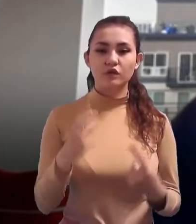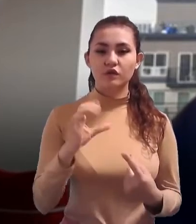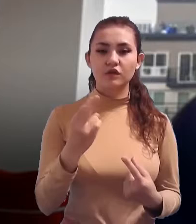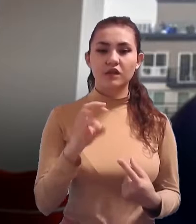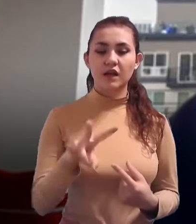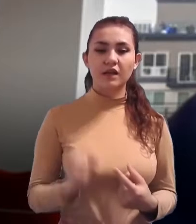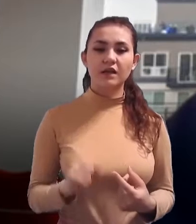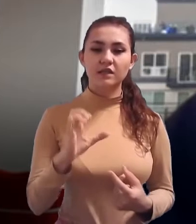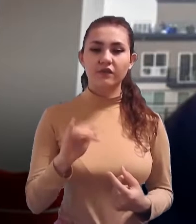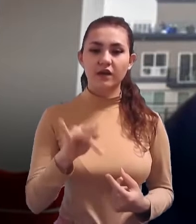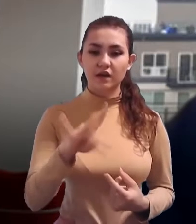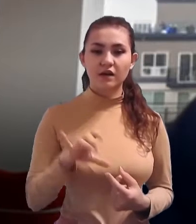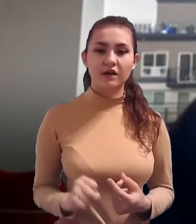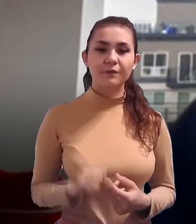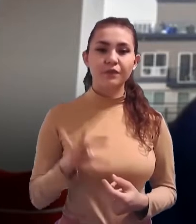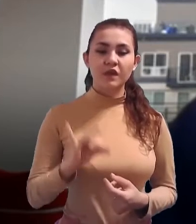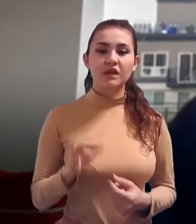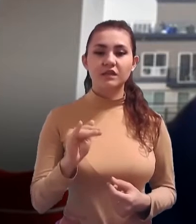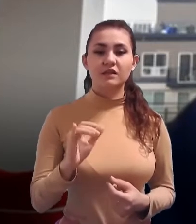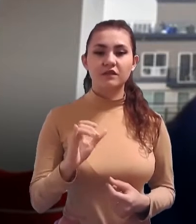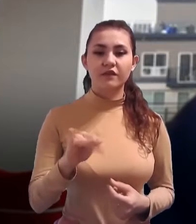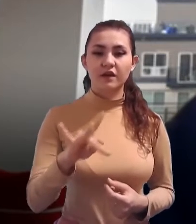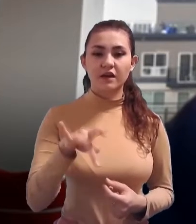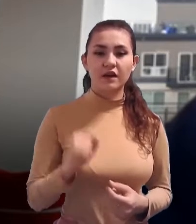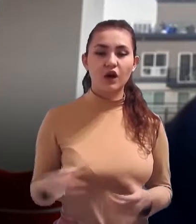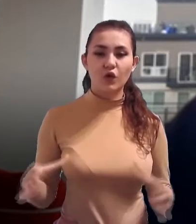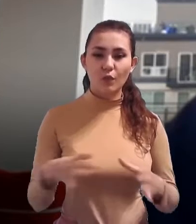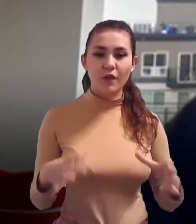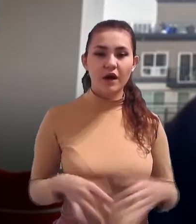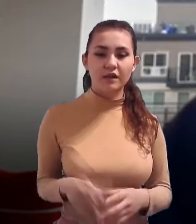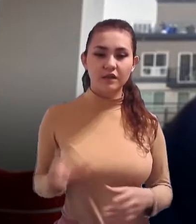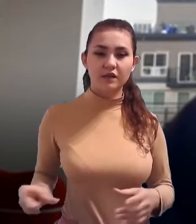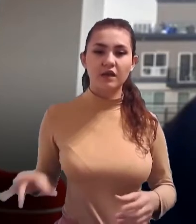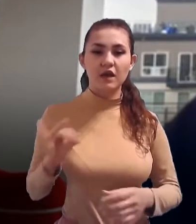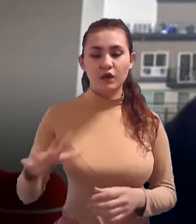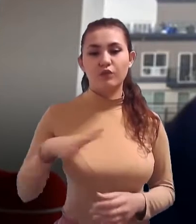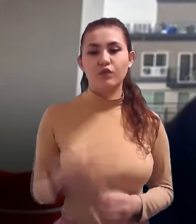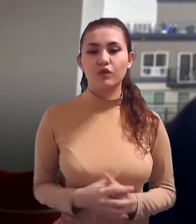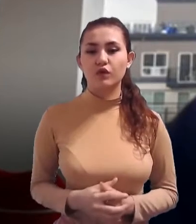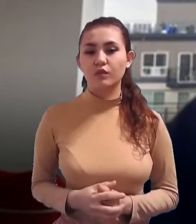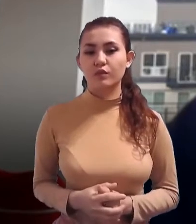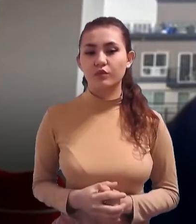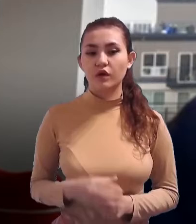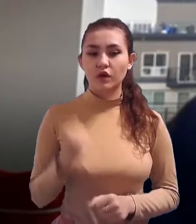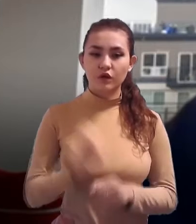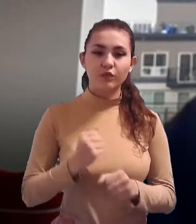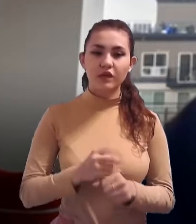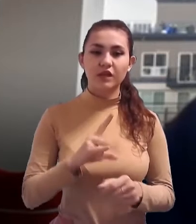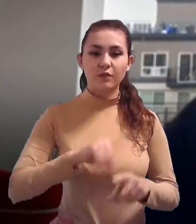і гуманітарної сфери громад. І ну, це можливо було б робити набагато